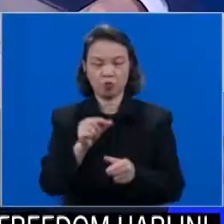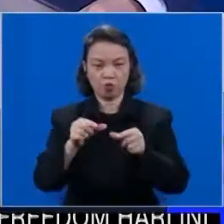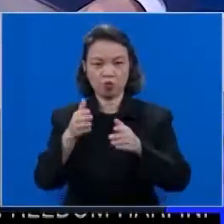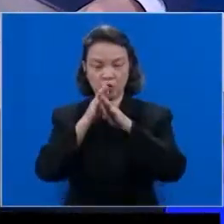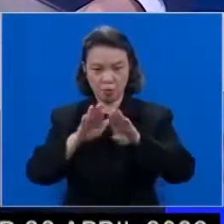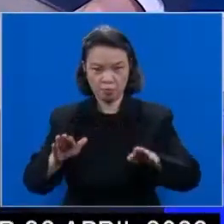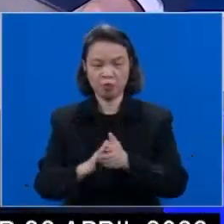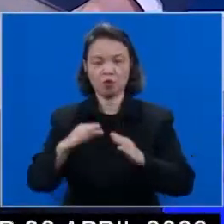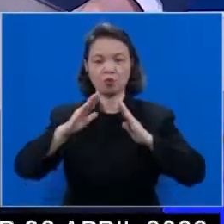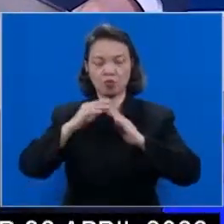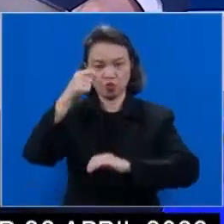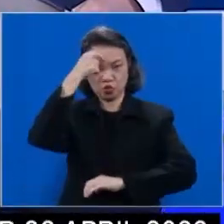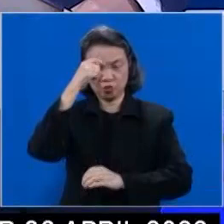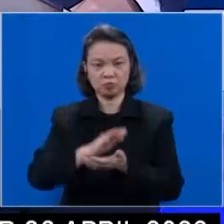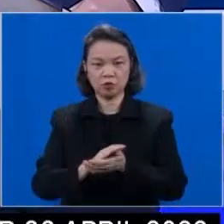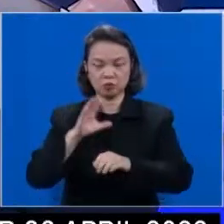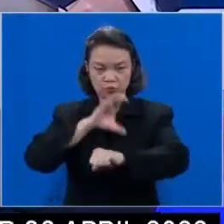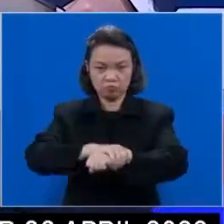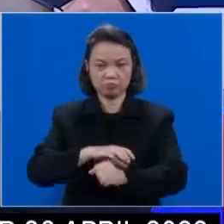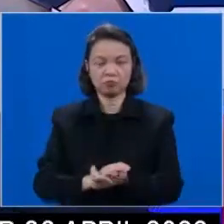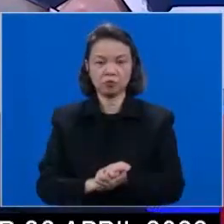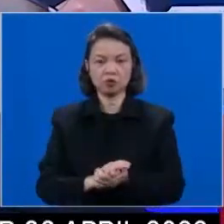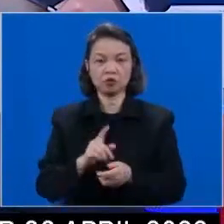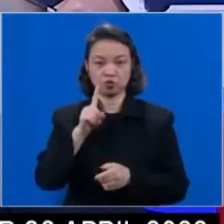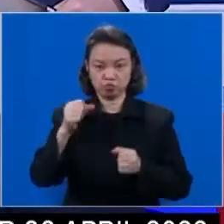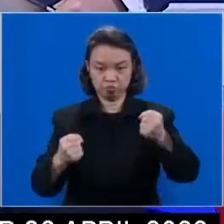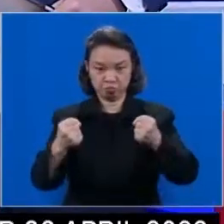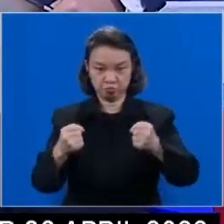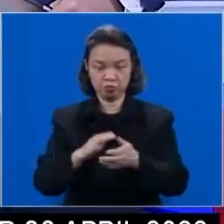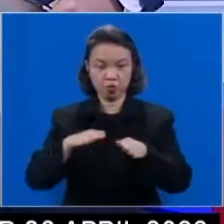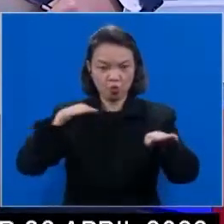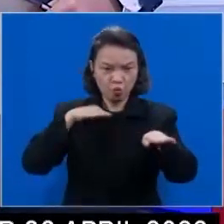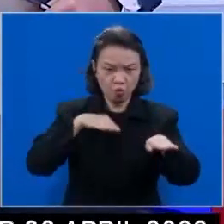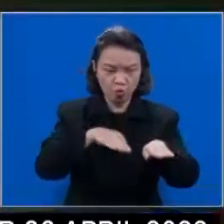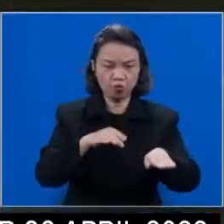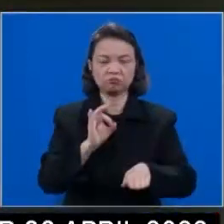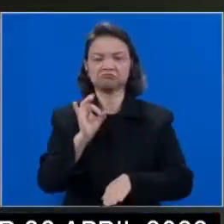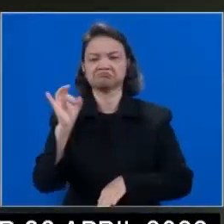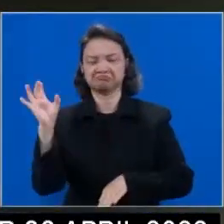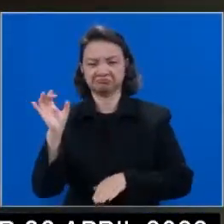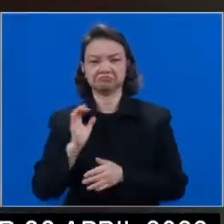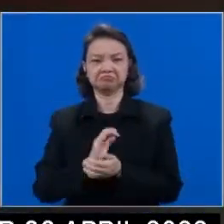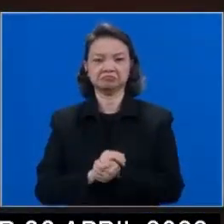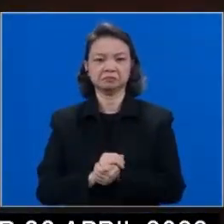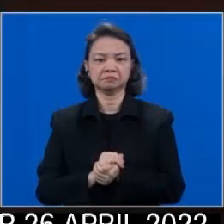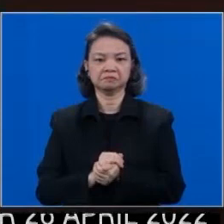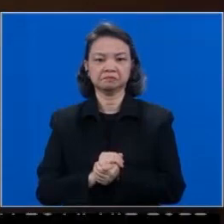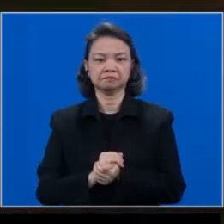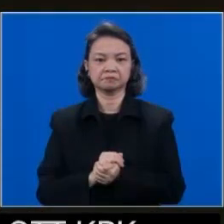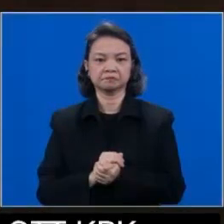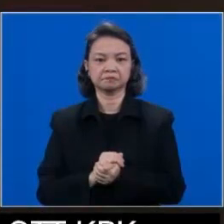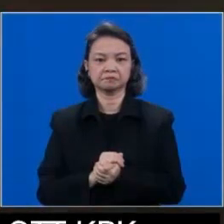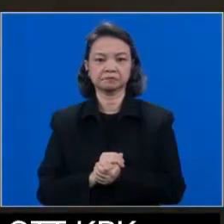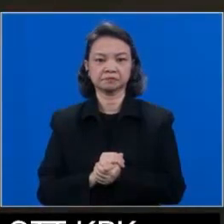Malang Jawa Timur warga merusak sebuah minibus setelah menabrak sejumlah pengendara lain Hai